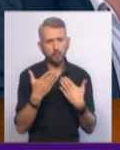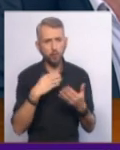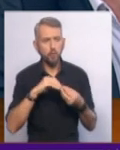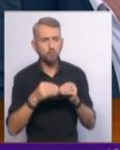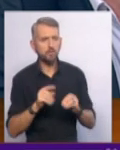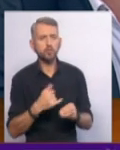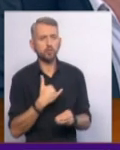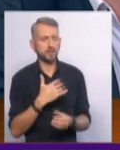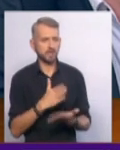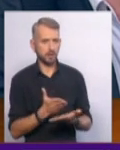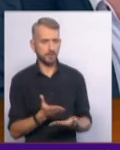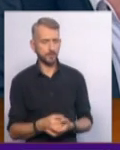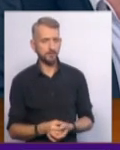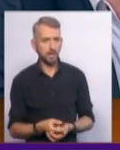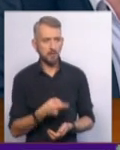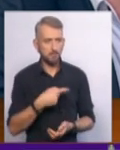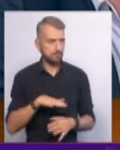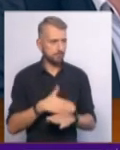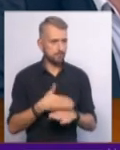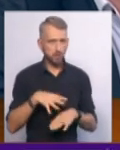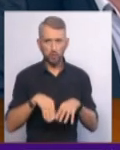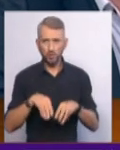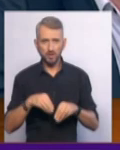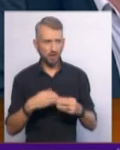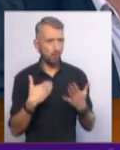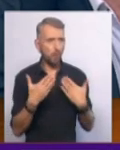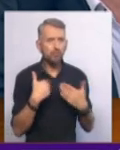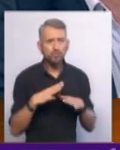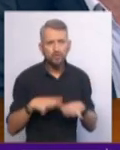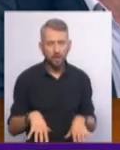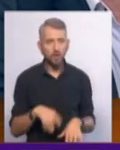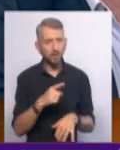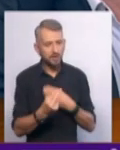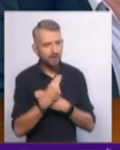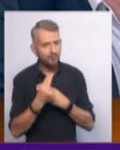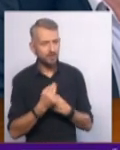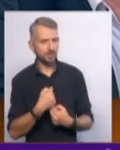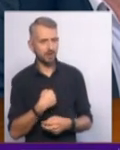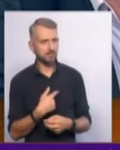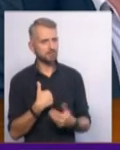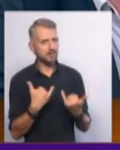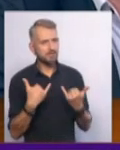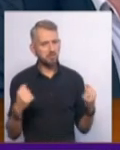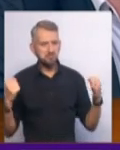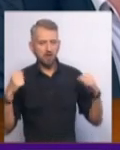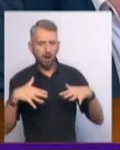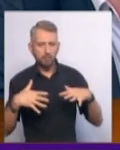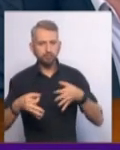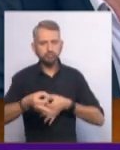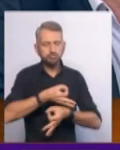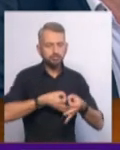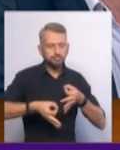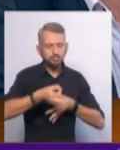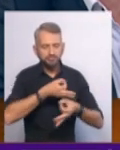нас існують. Тобто ми між сусідами не спілкувалися. Ви навчили нас, ми зараз збираємось, вирішуємо ті чи